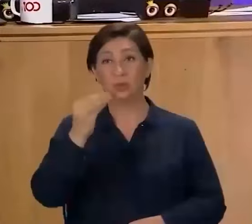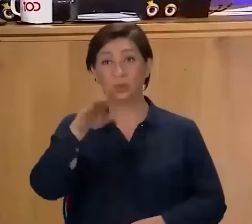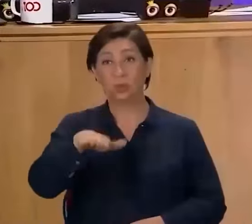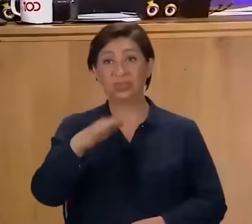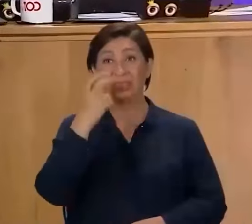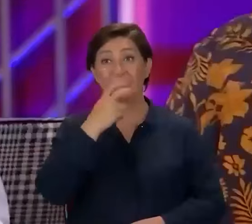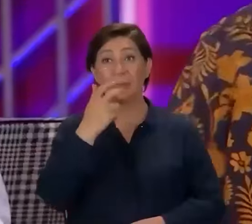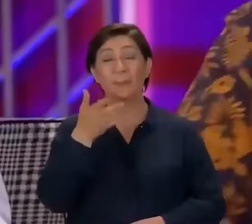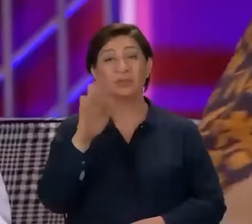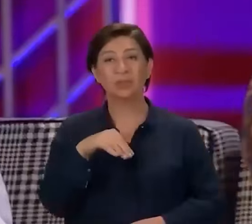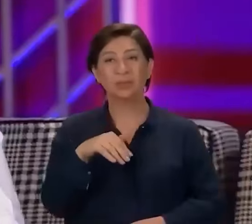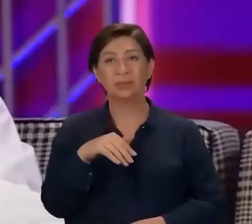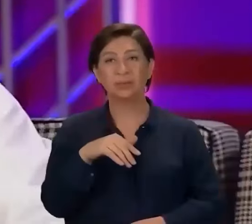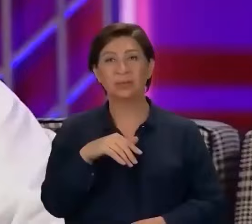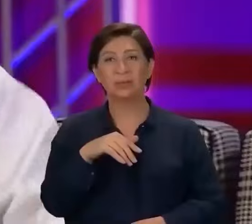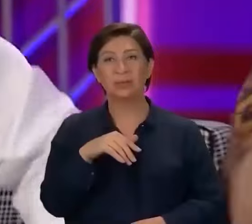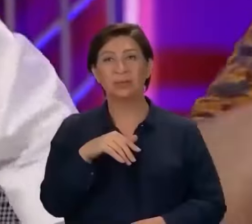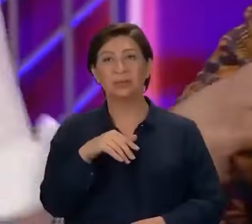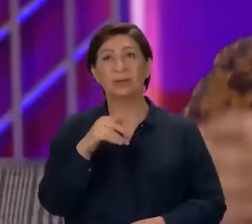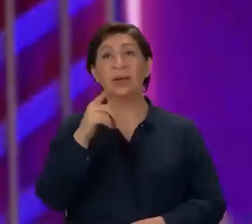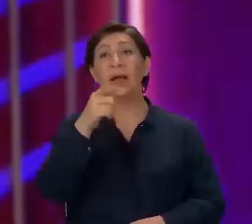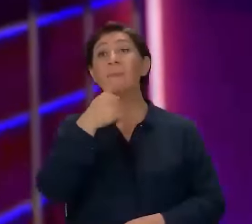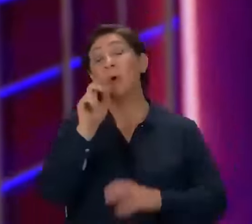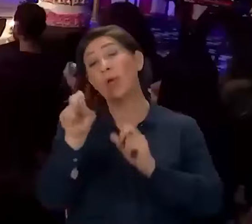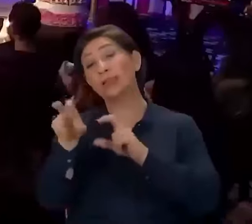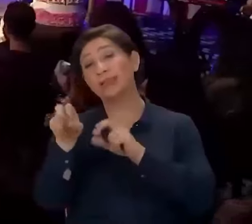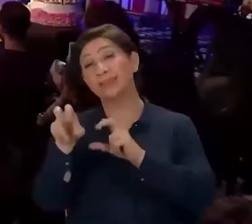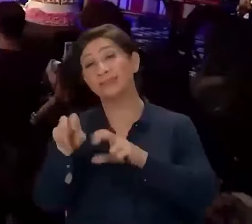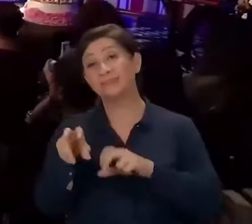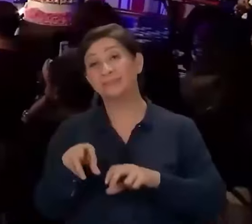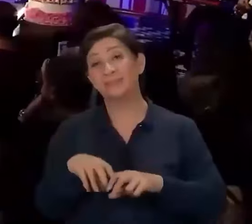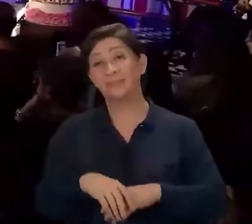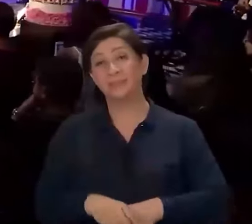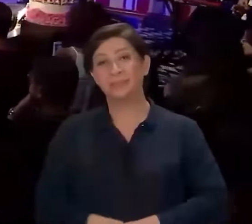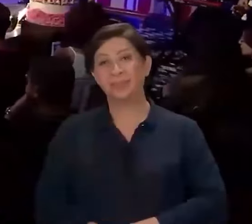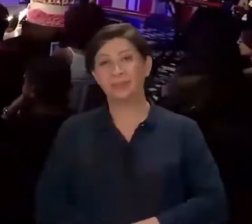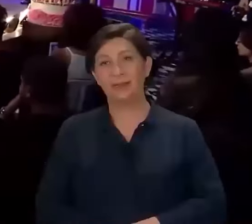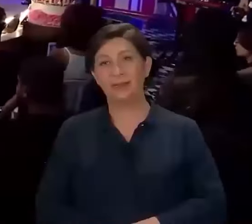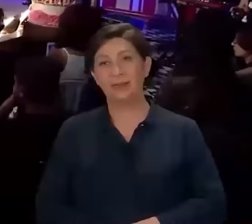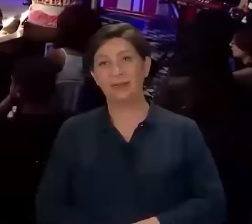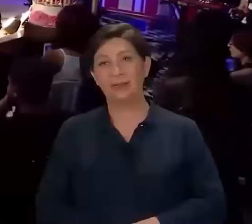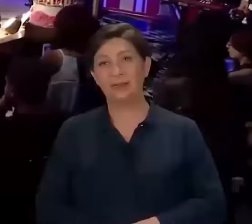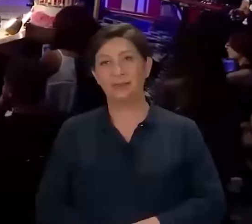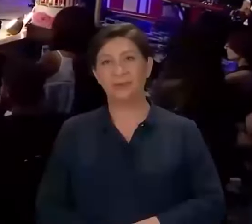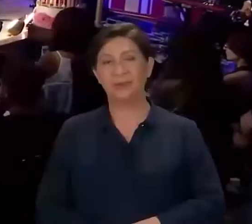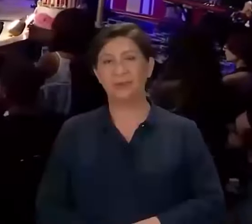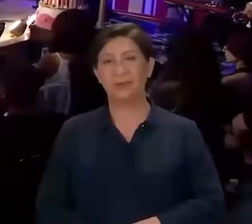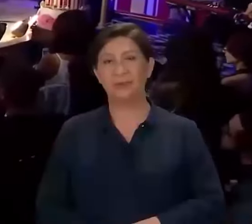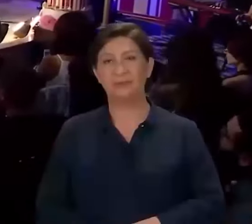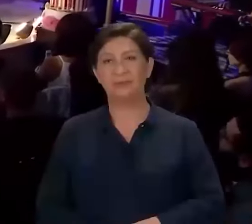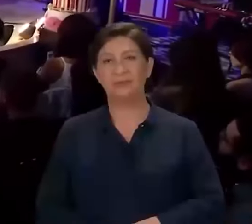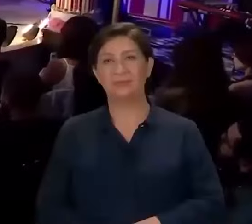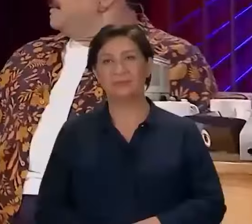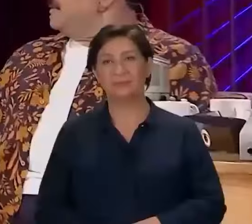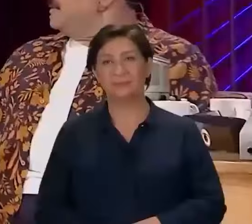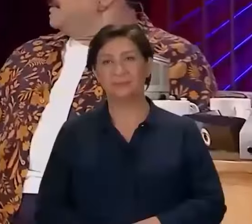şarkısı başka. Head and shoulder. Öğret Bülent abiye. Abi. Head and shoulder, knees and